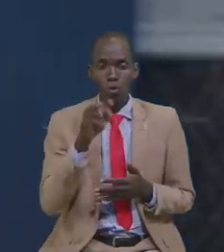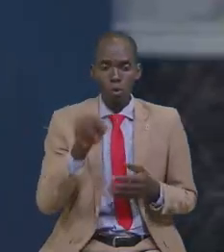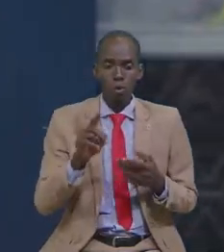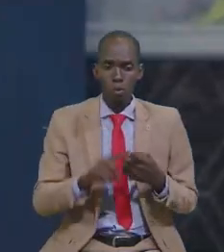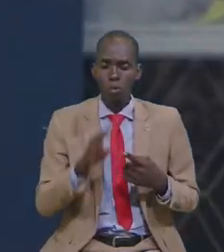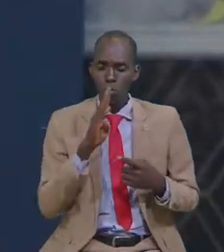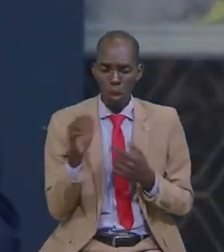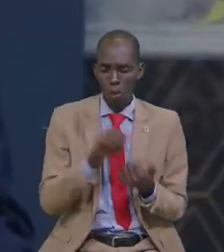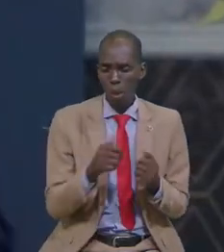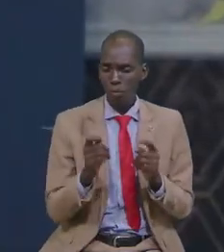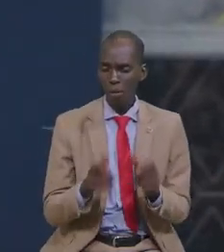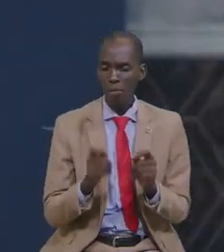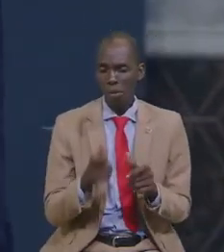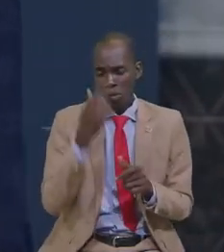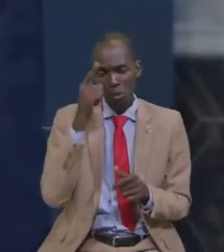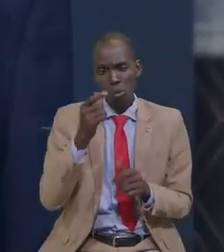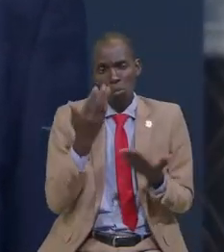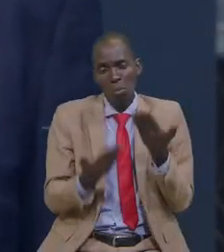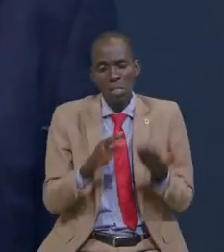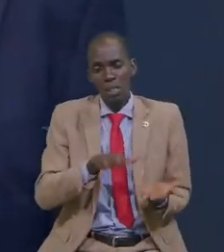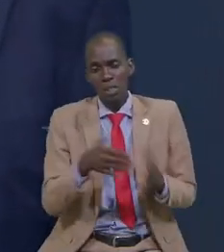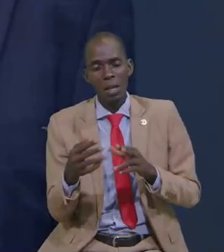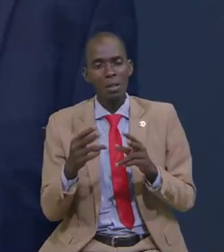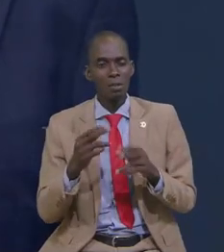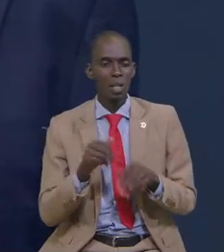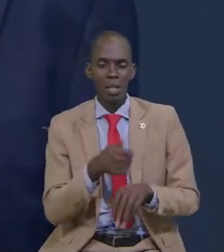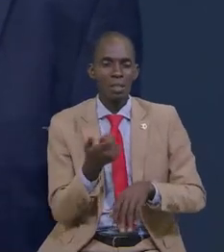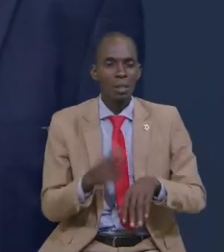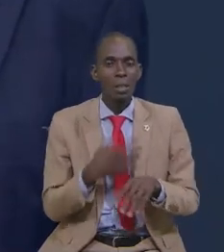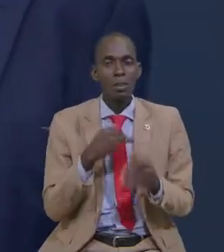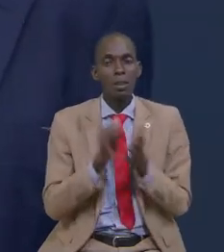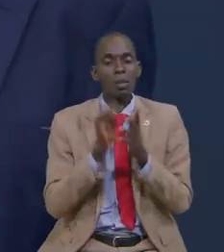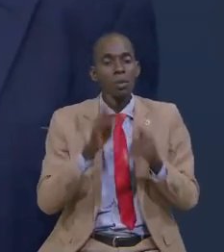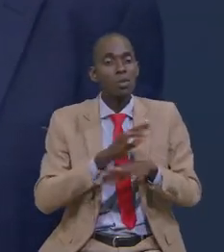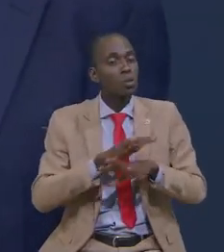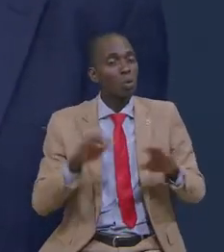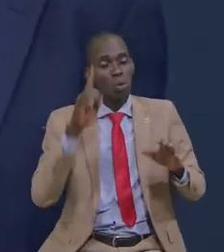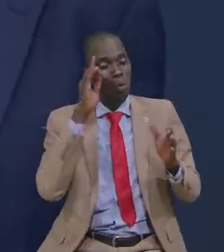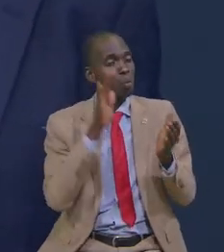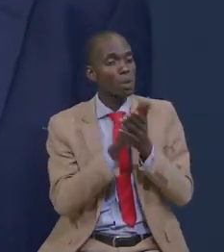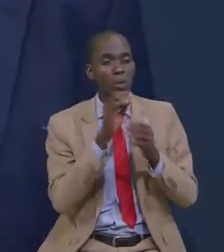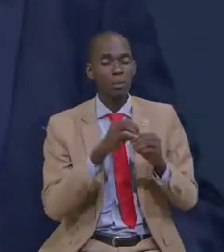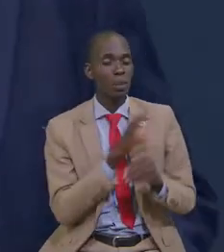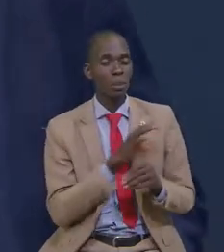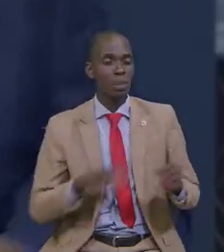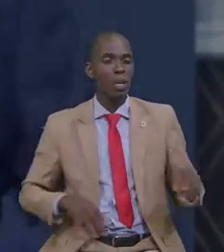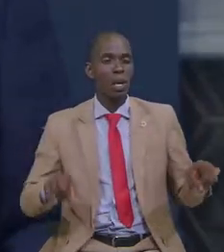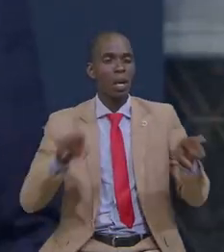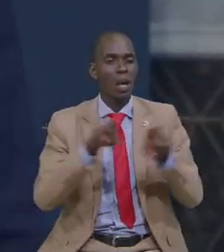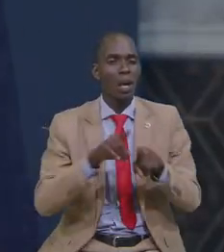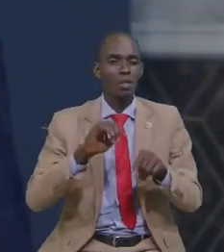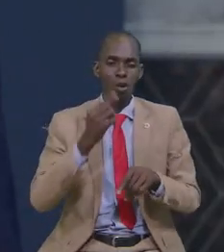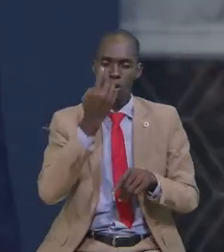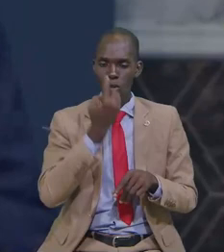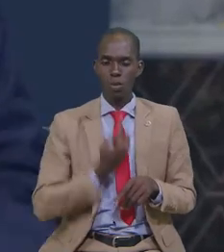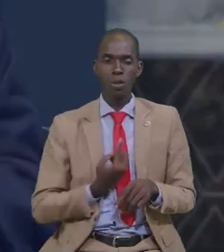que tu dois être rapidement baptisé parce que tu peux mourir maintenant. Et l'homme ne croit pas en Christ comme